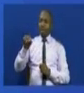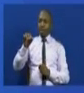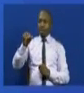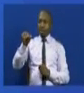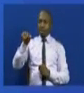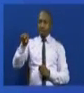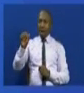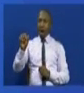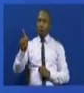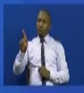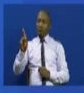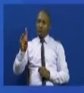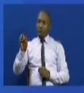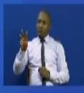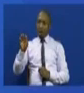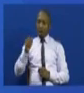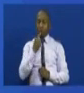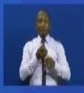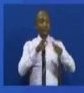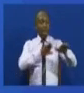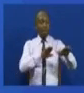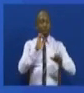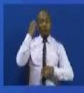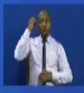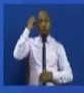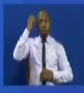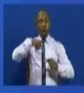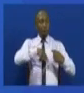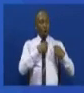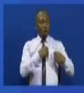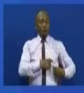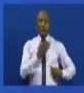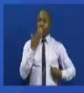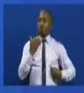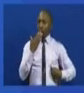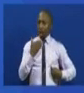amesema marehemu alikuwa akisumbuliwa na maradhi ya moyo pamoja na sukari.